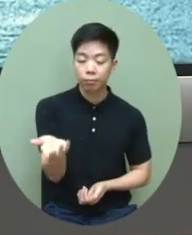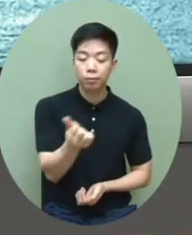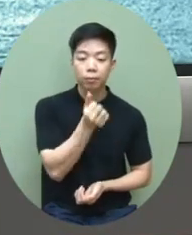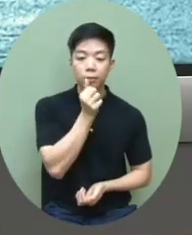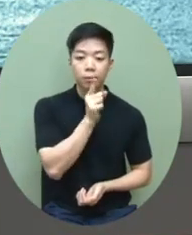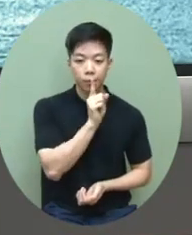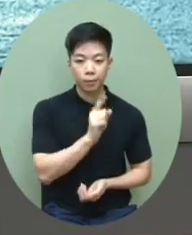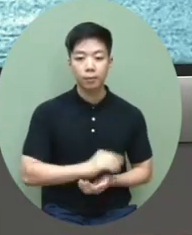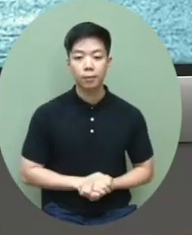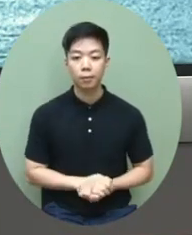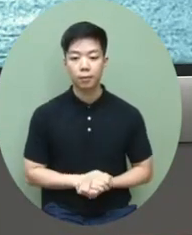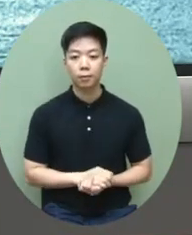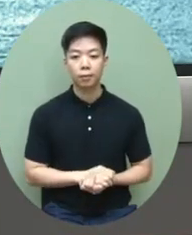在